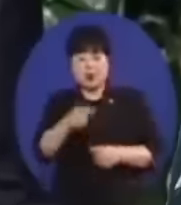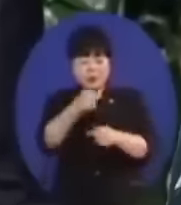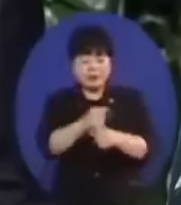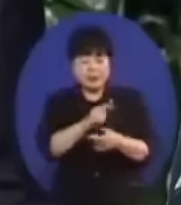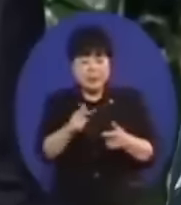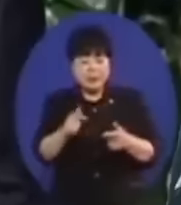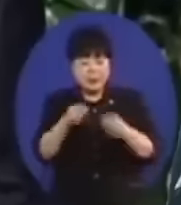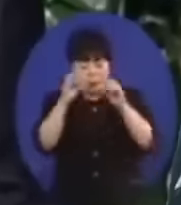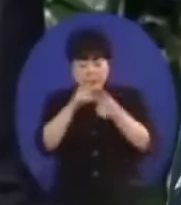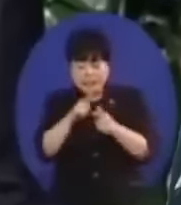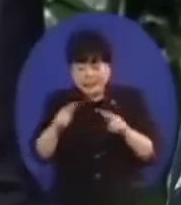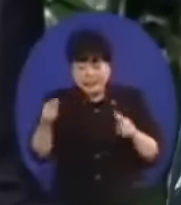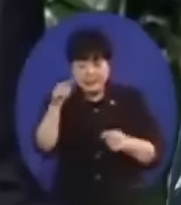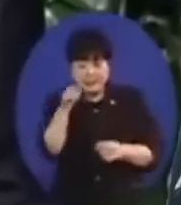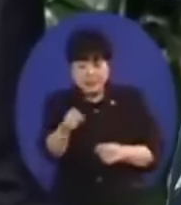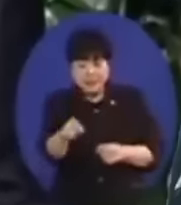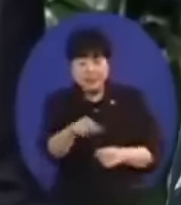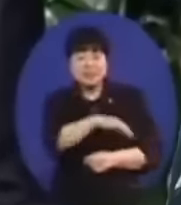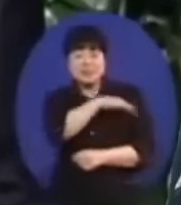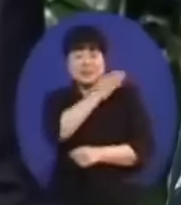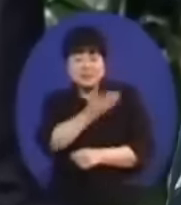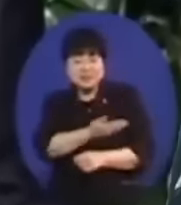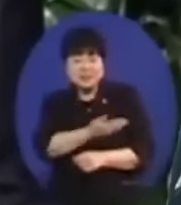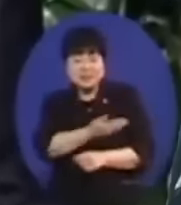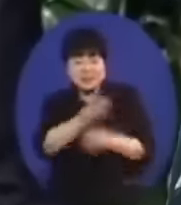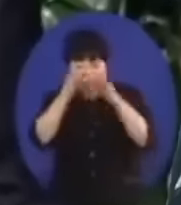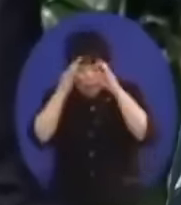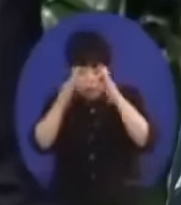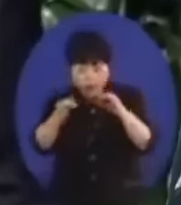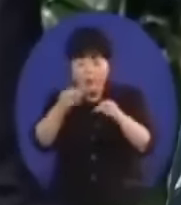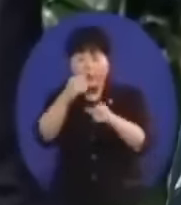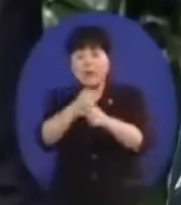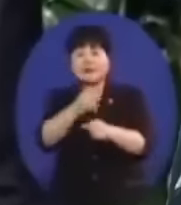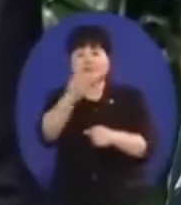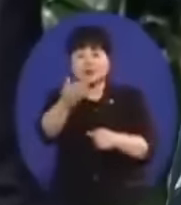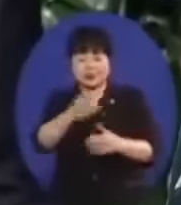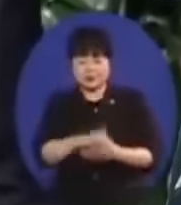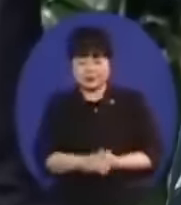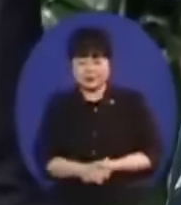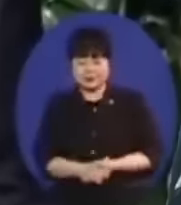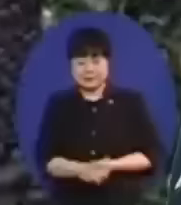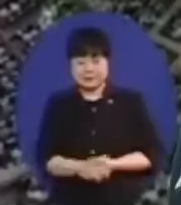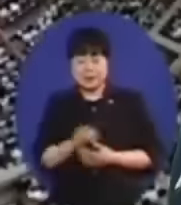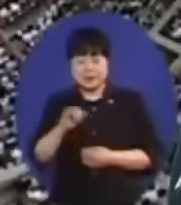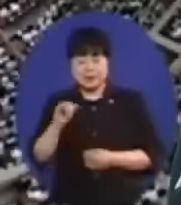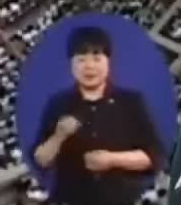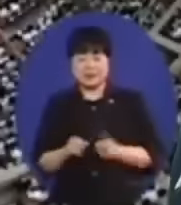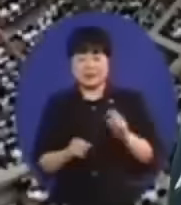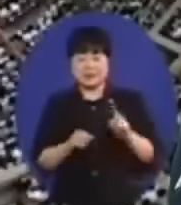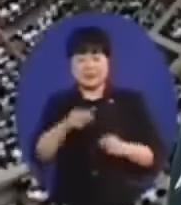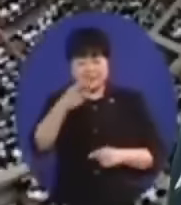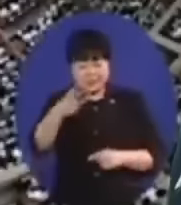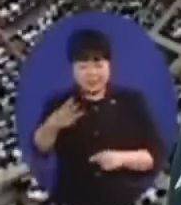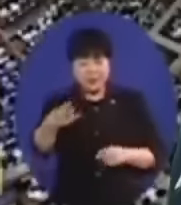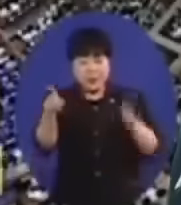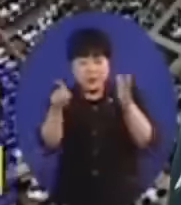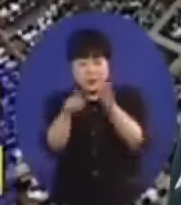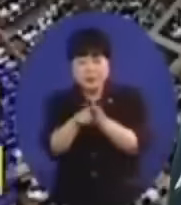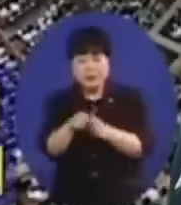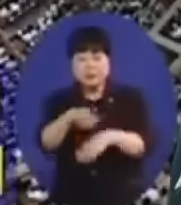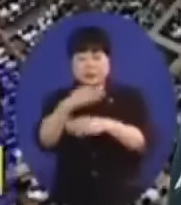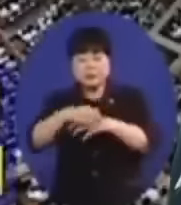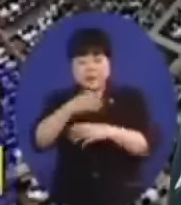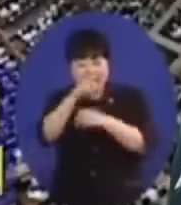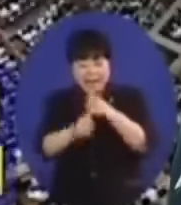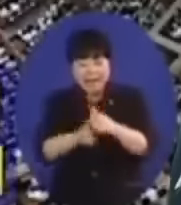않았다. 눈에 안 보이는 능력이 눈에 보이는 것을 만들었다고 말하는 것입니다. 히브리서 11장 3절에 믿음으로 모든